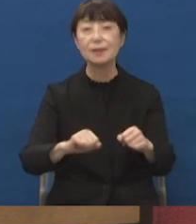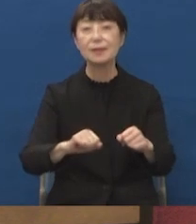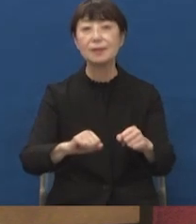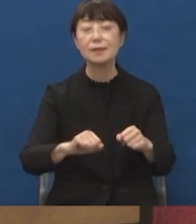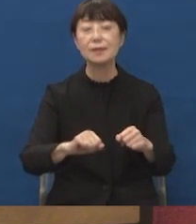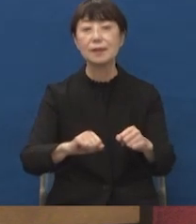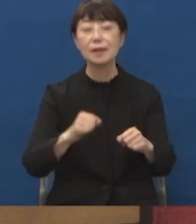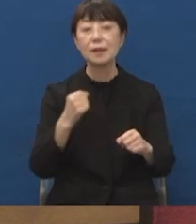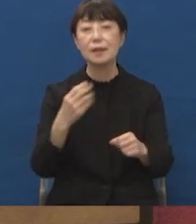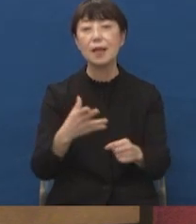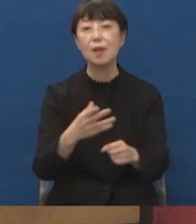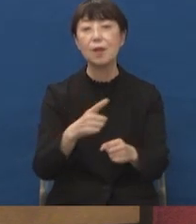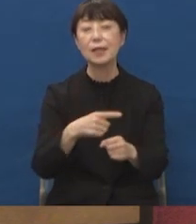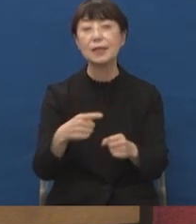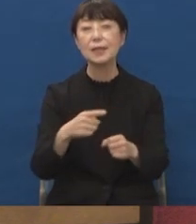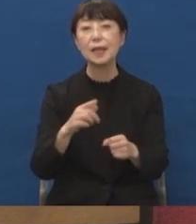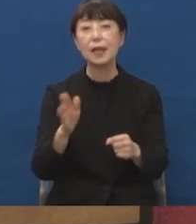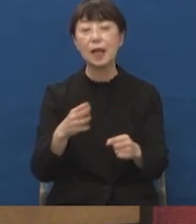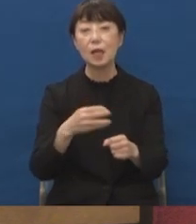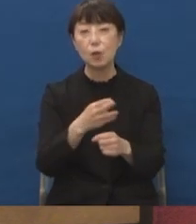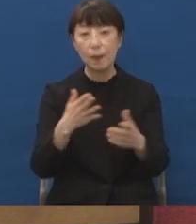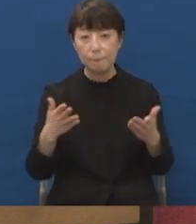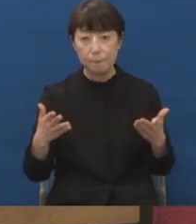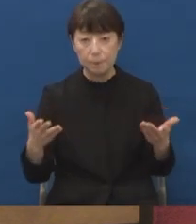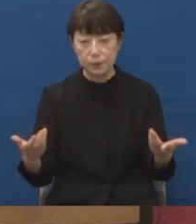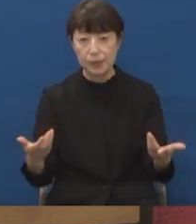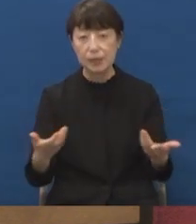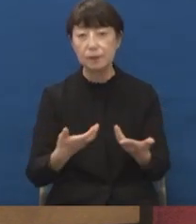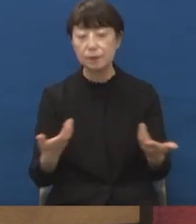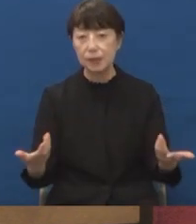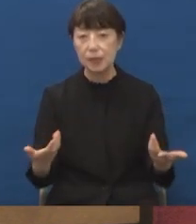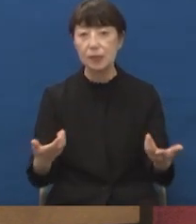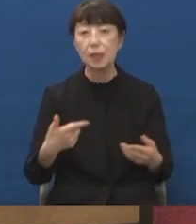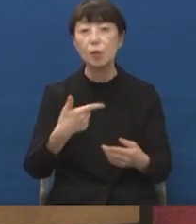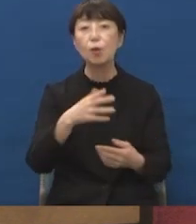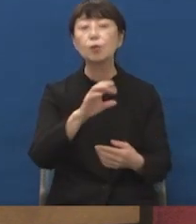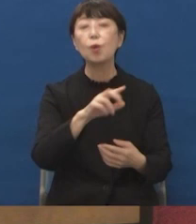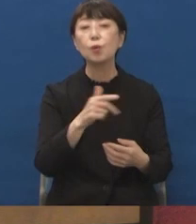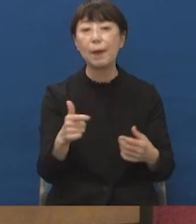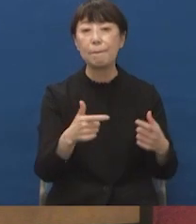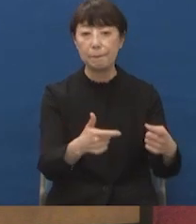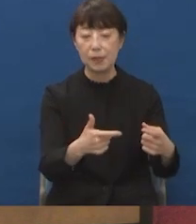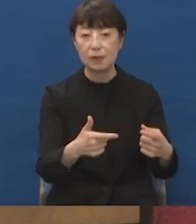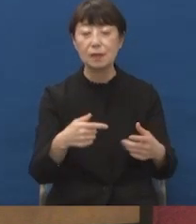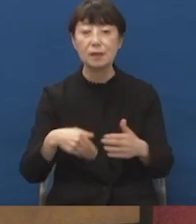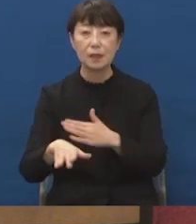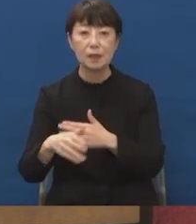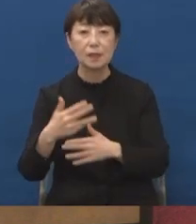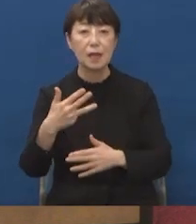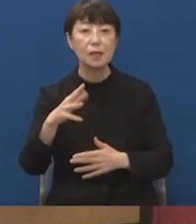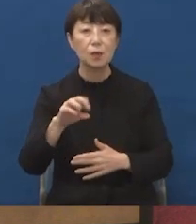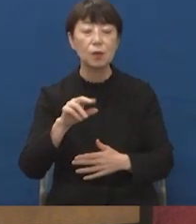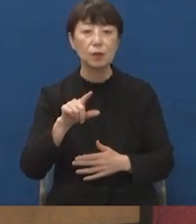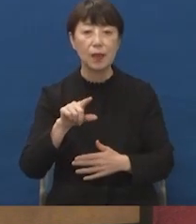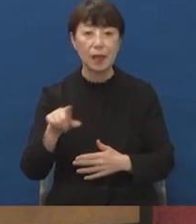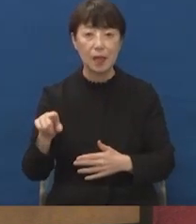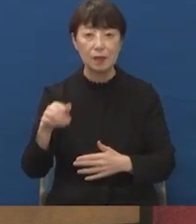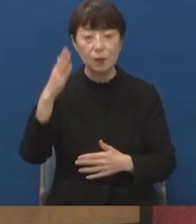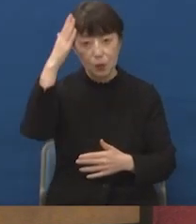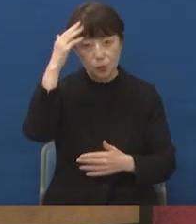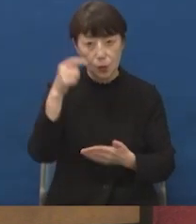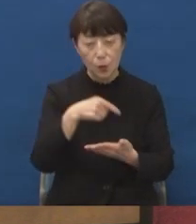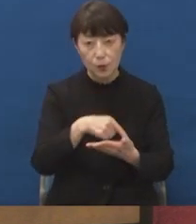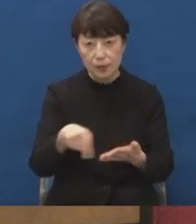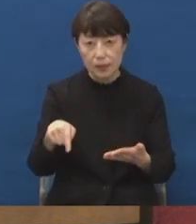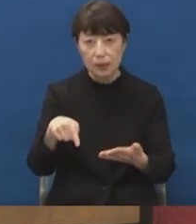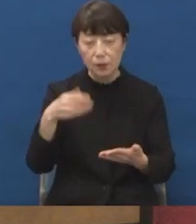令和元年度以来4年ぶりに市バスで6億円、地下鉄が8億円の経常黒字となる見込み